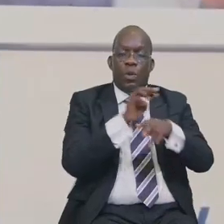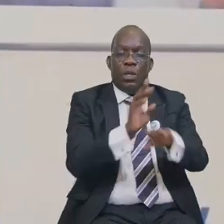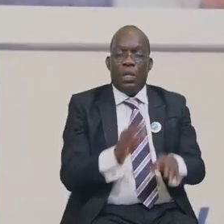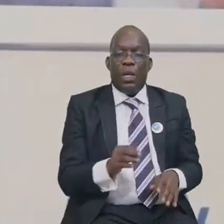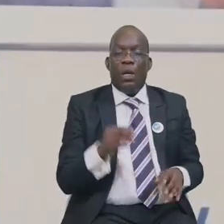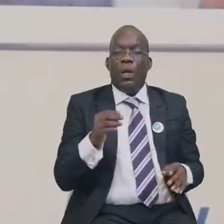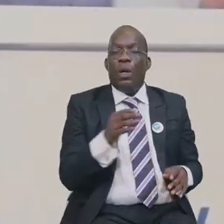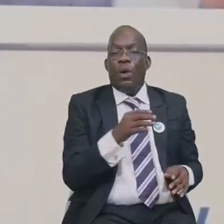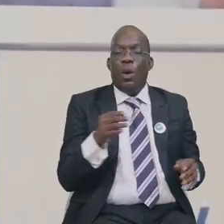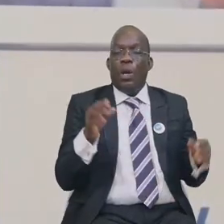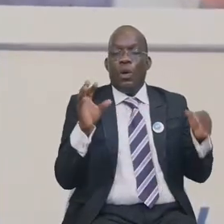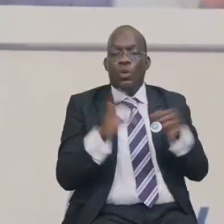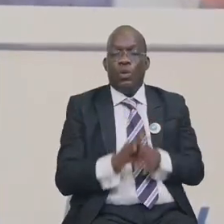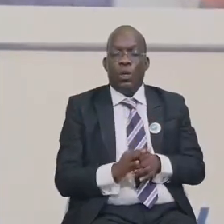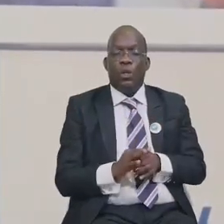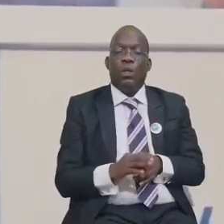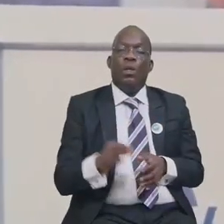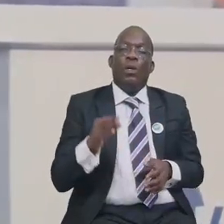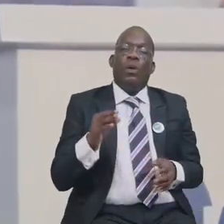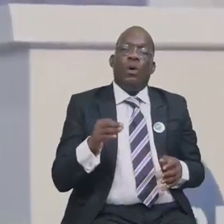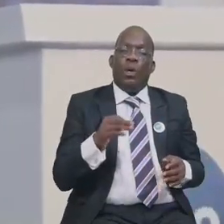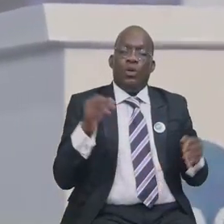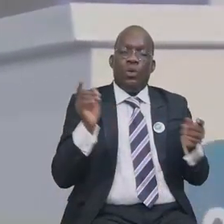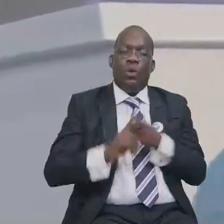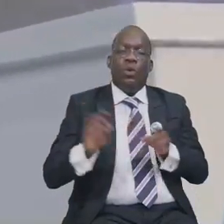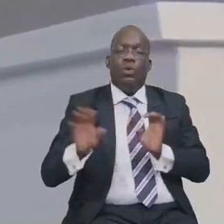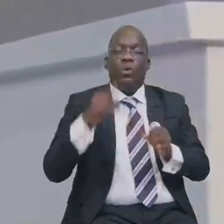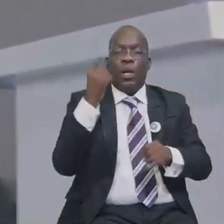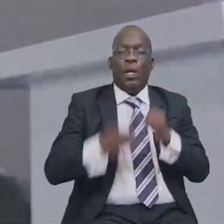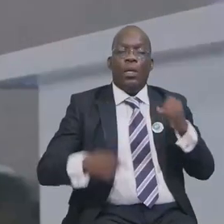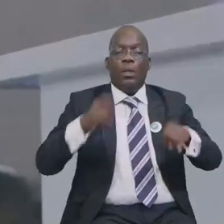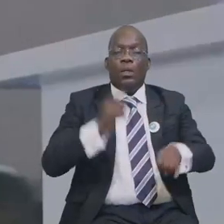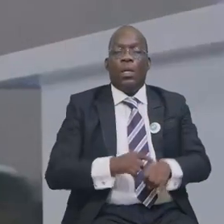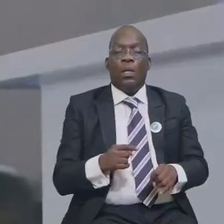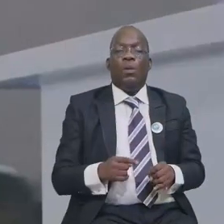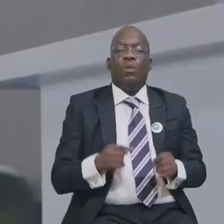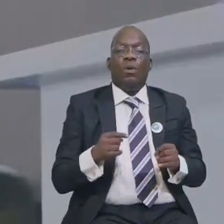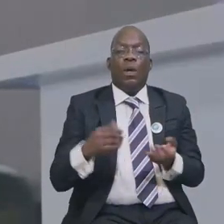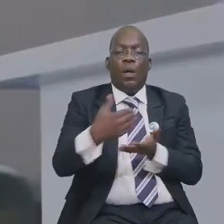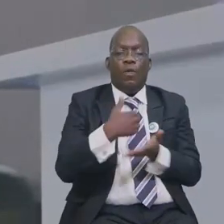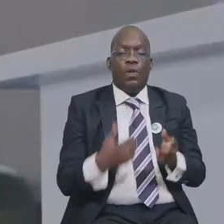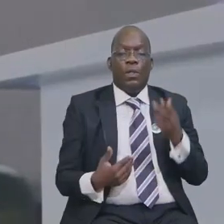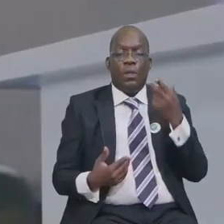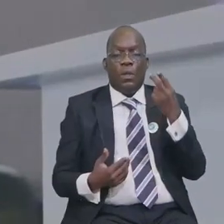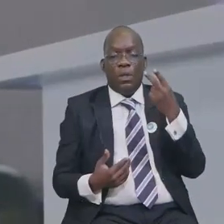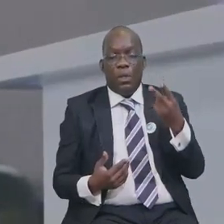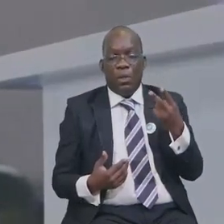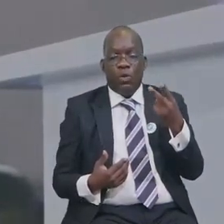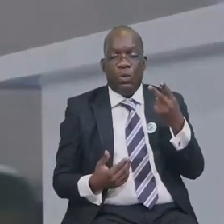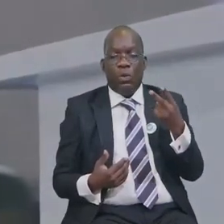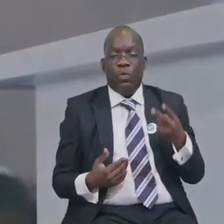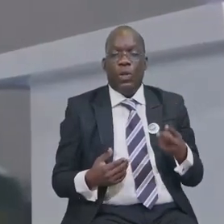la moisson, alliés de la fin des temps. Deuxièmement, les prédicateurs